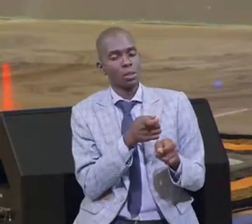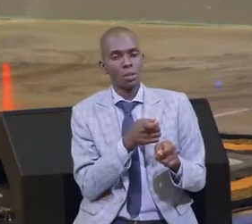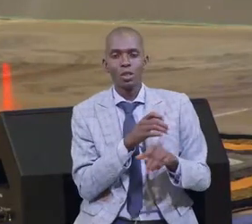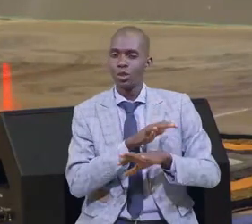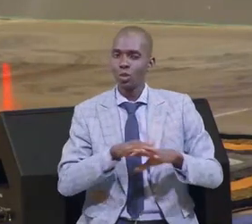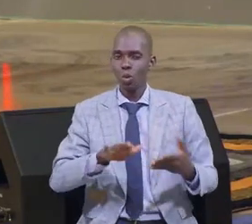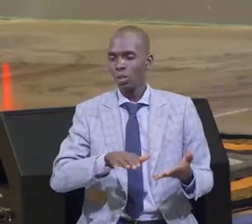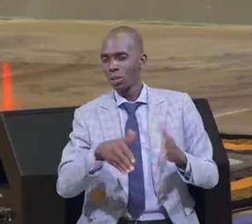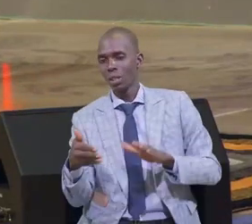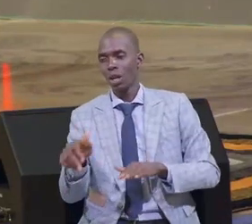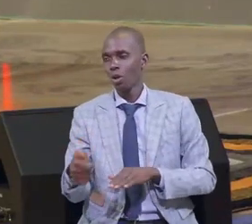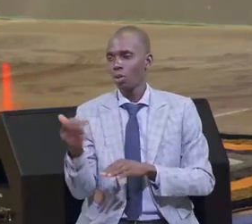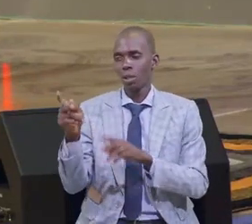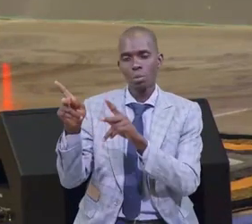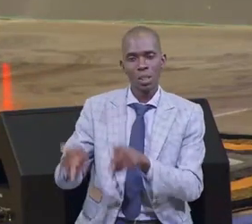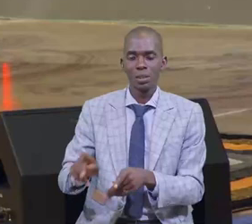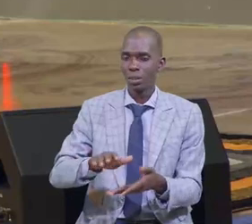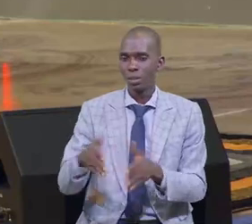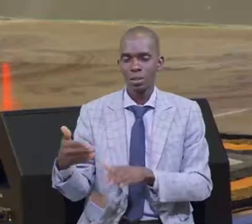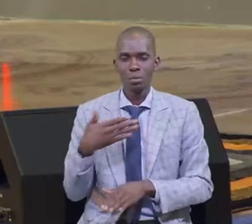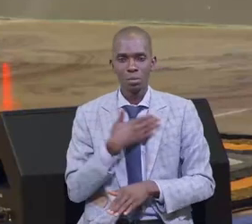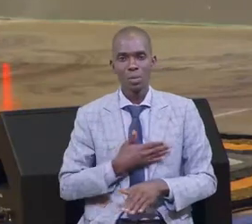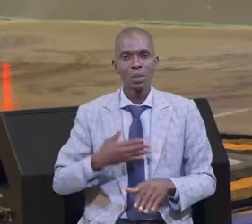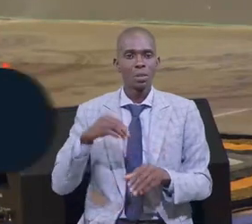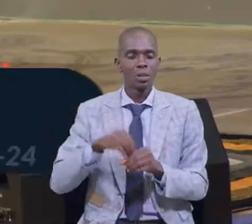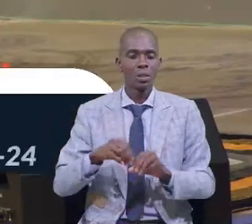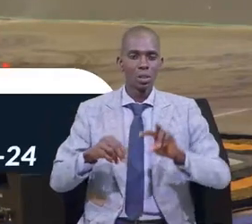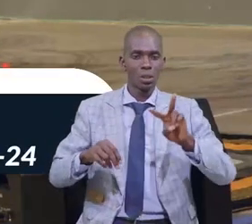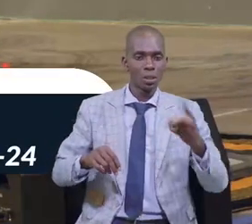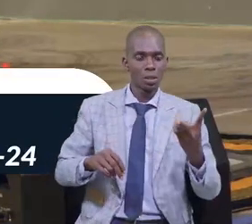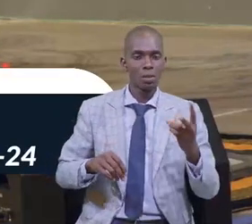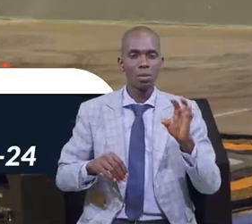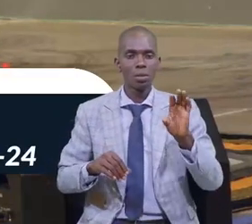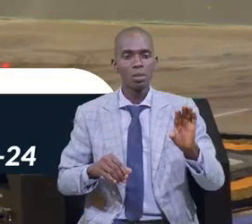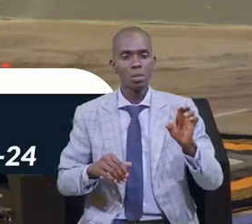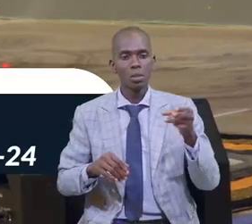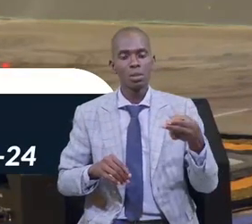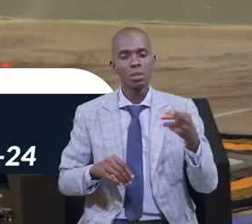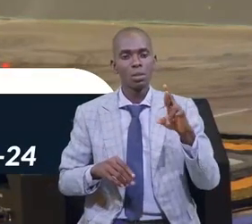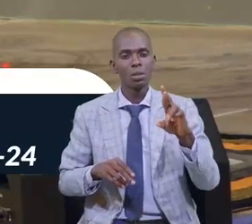mourrez pas la mort d'un autre, la mort d'autrui.